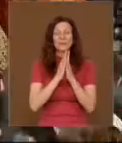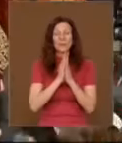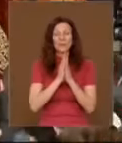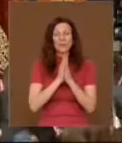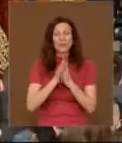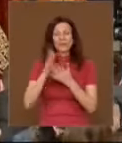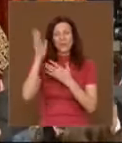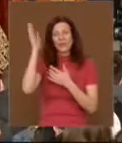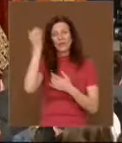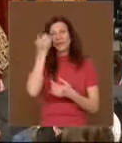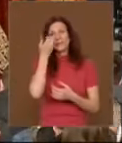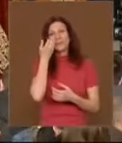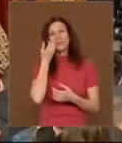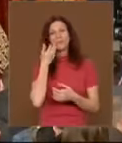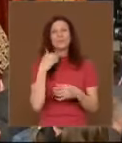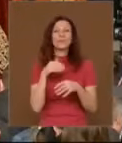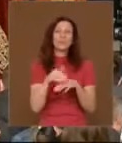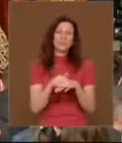помолим.